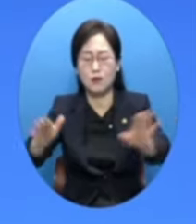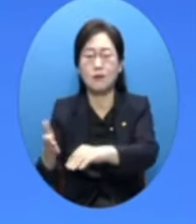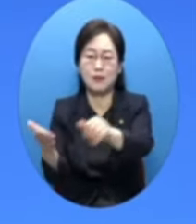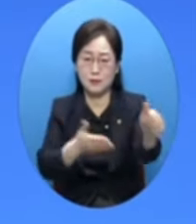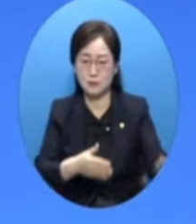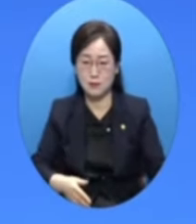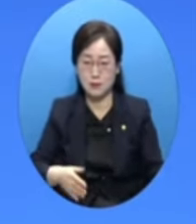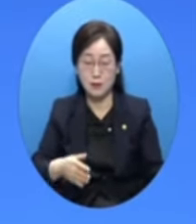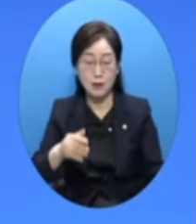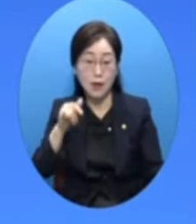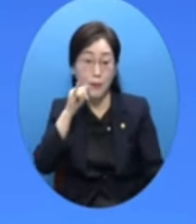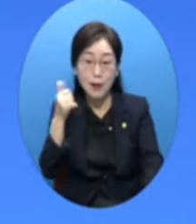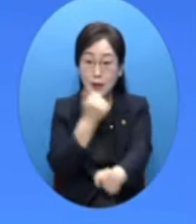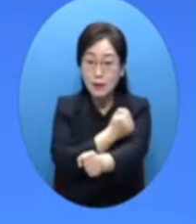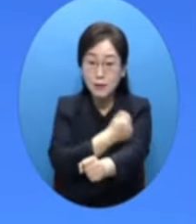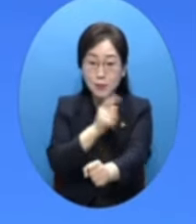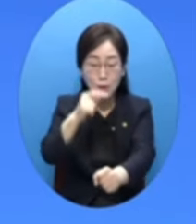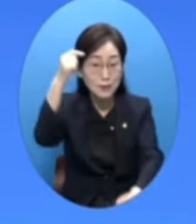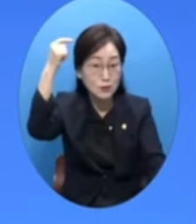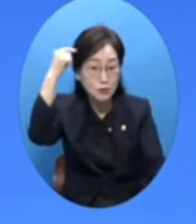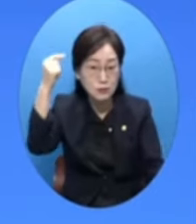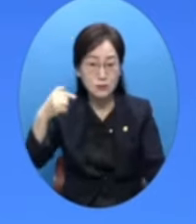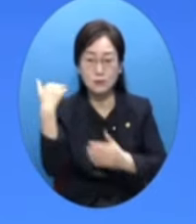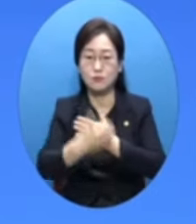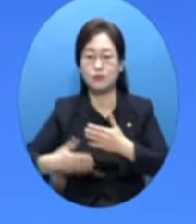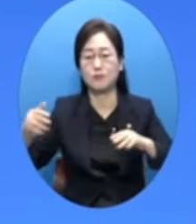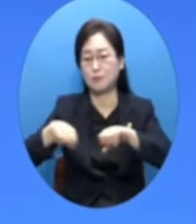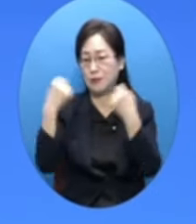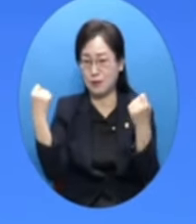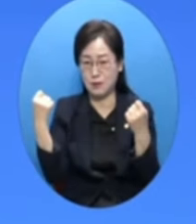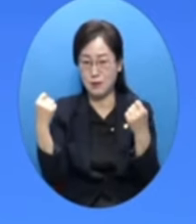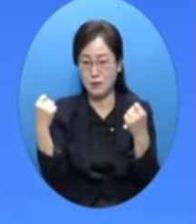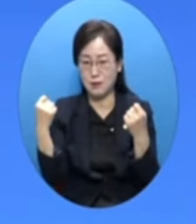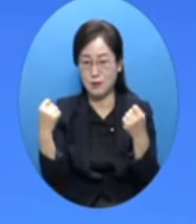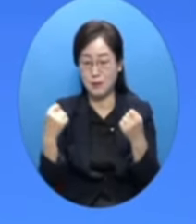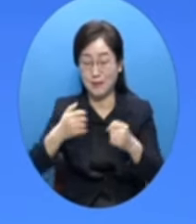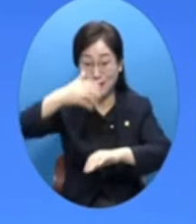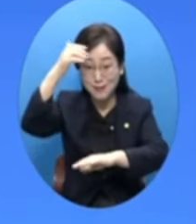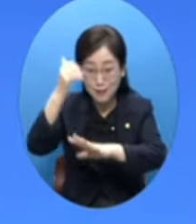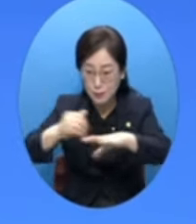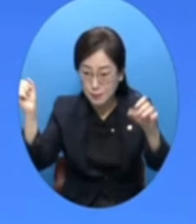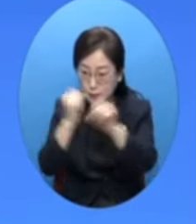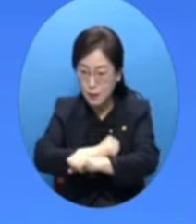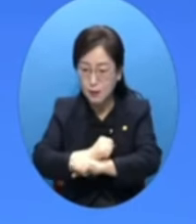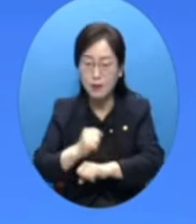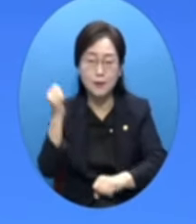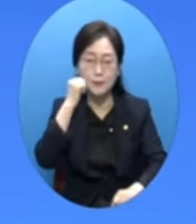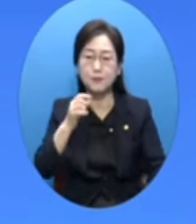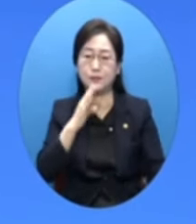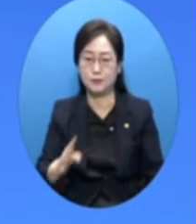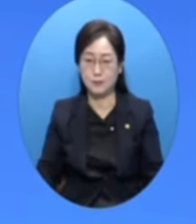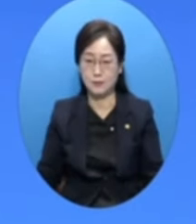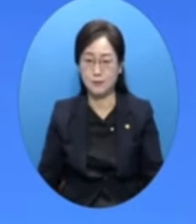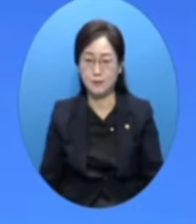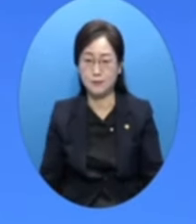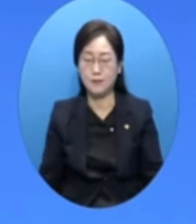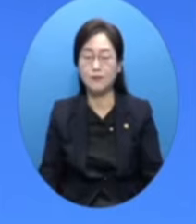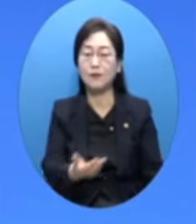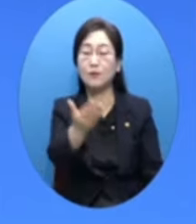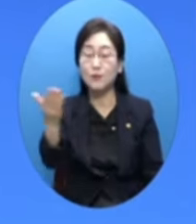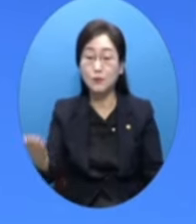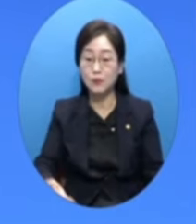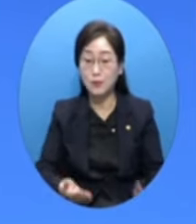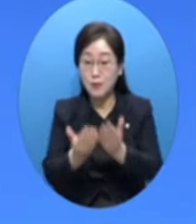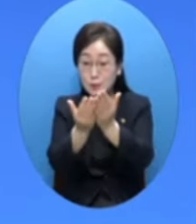마약은 정신과 몸을 망가뜨려서 결국 인생을 파멸로 이끌어가는 것입니다. 여러분,